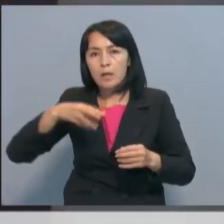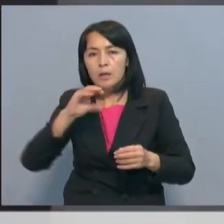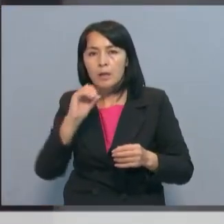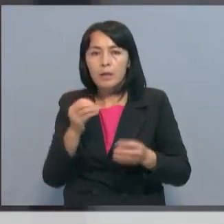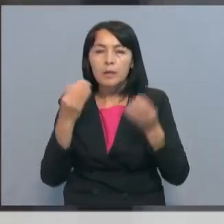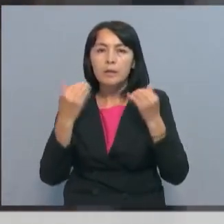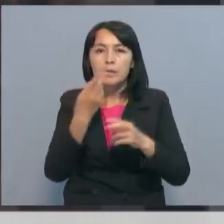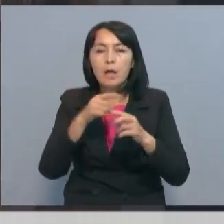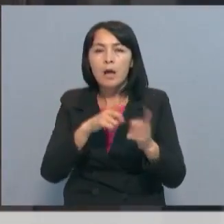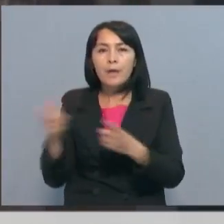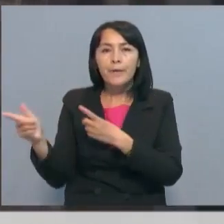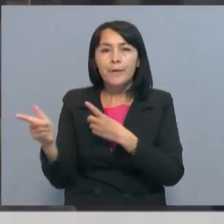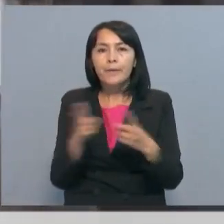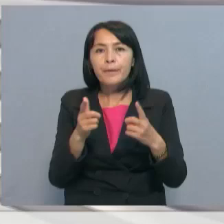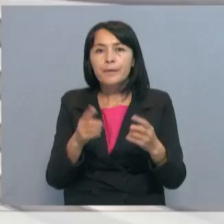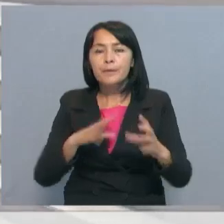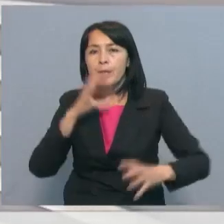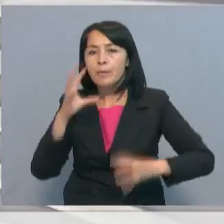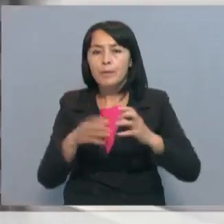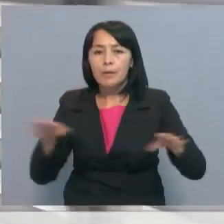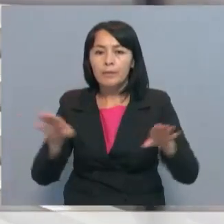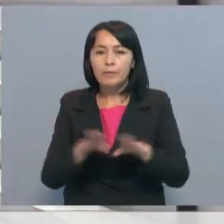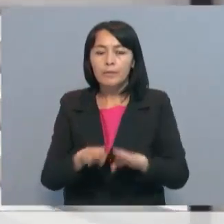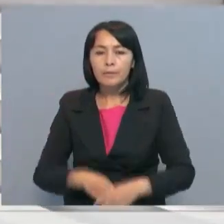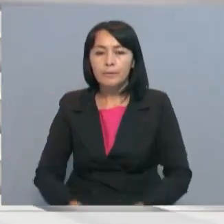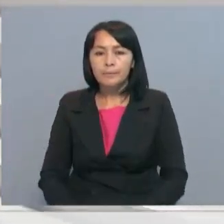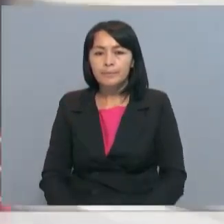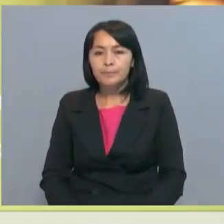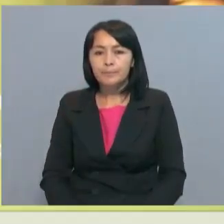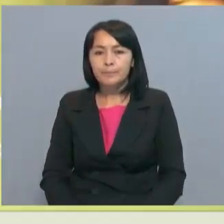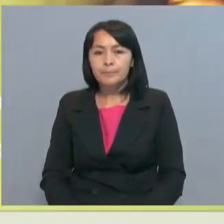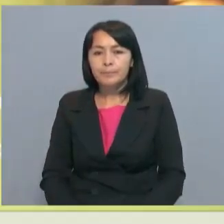Ердзену, который подготовил борца на мировом уровне.